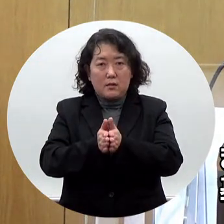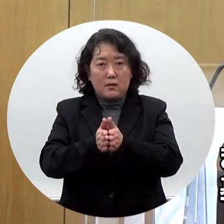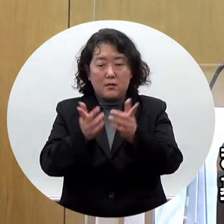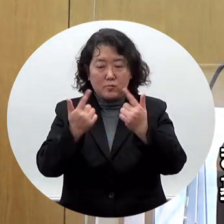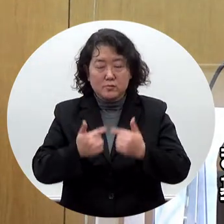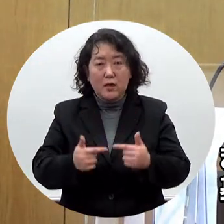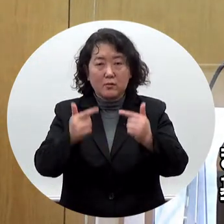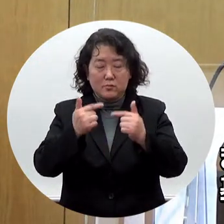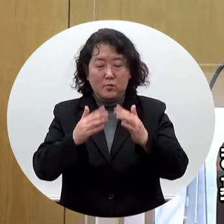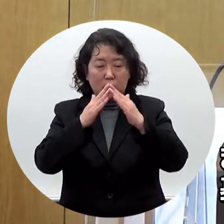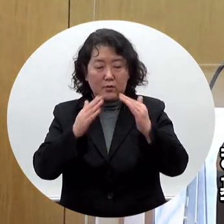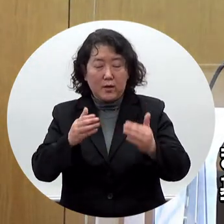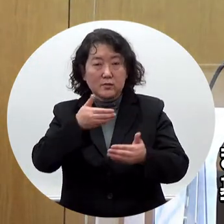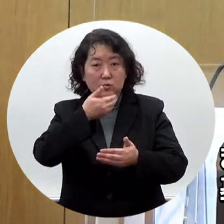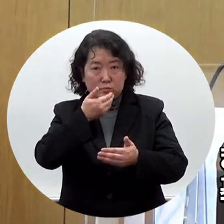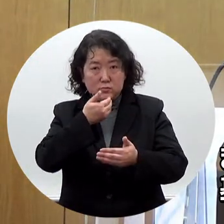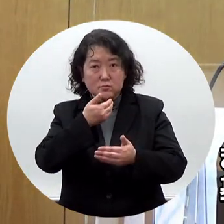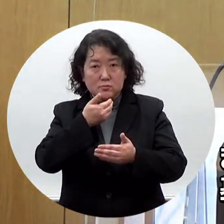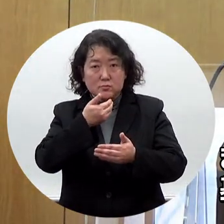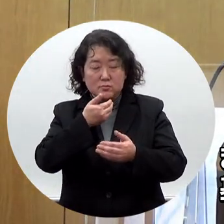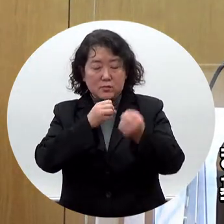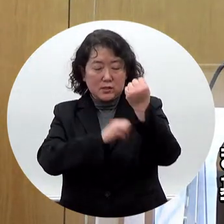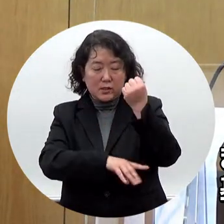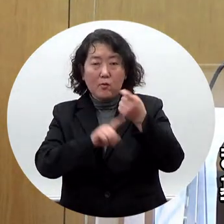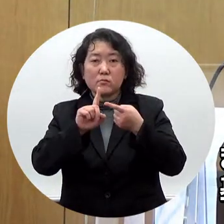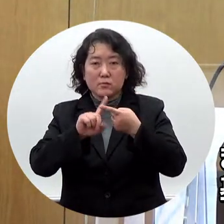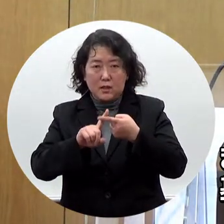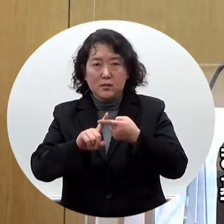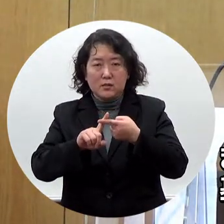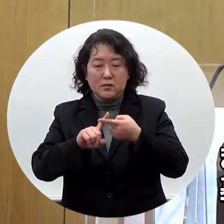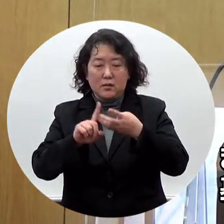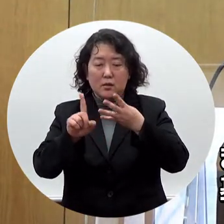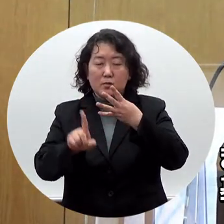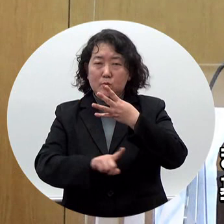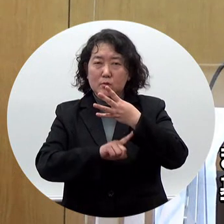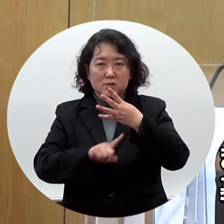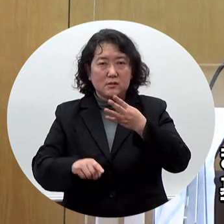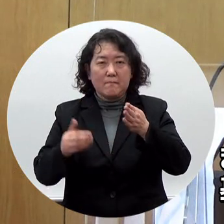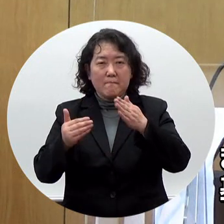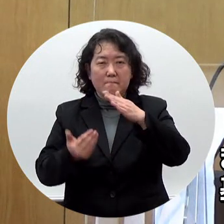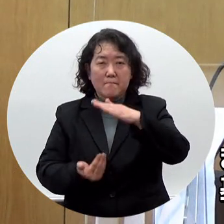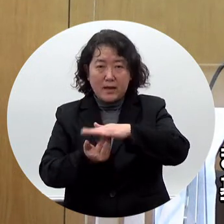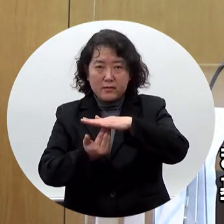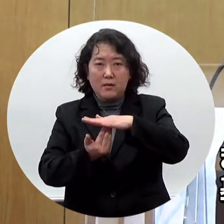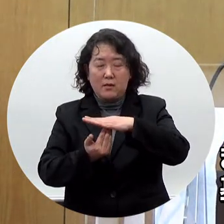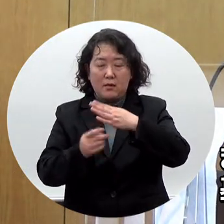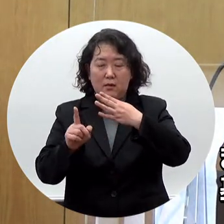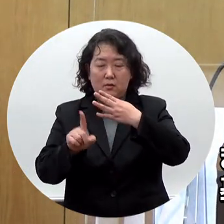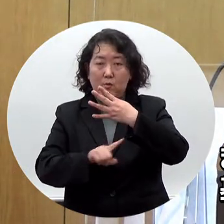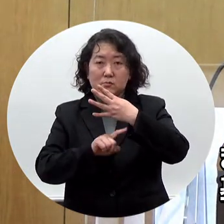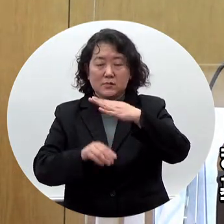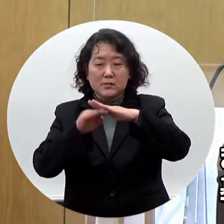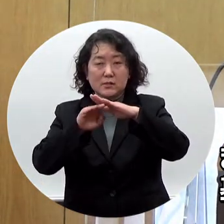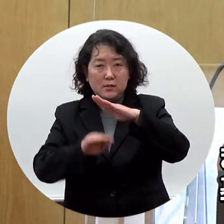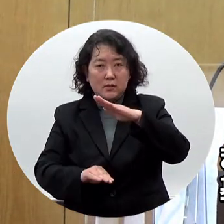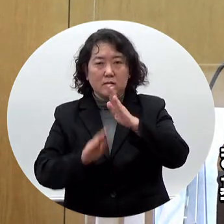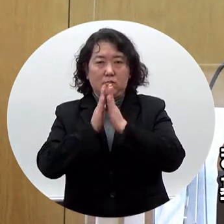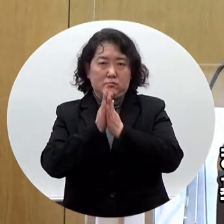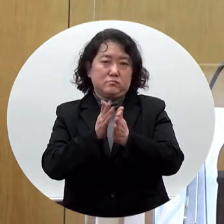段の会食というふうなものは、基本的には4名以下、4人以下でお願いをした